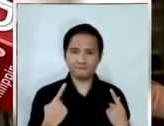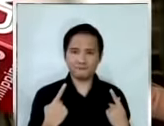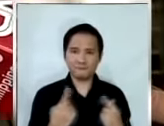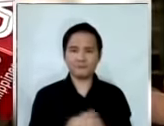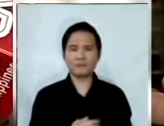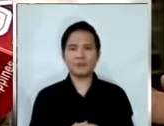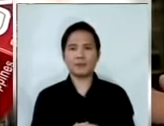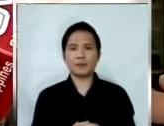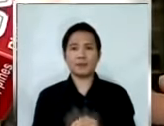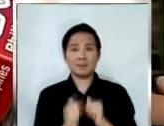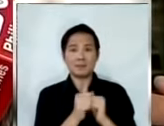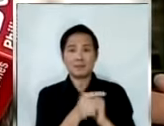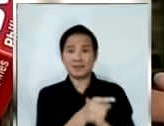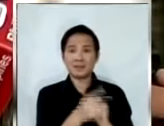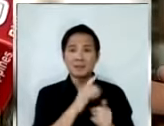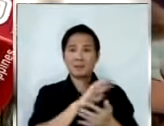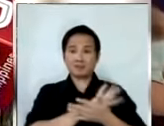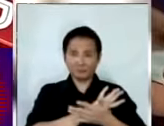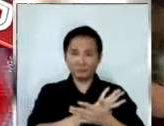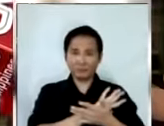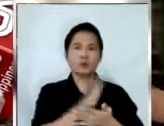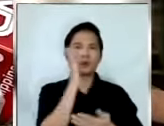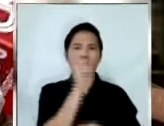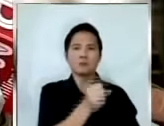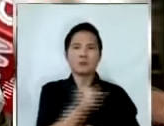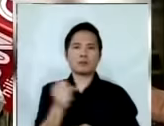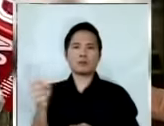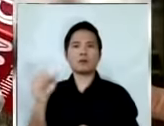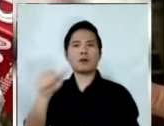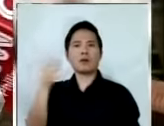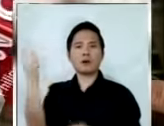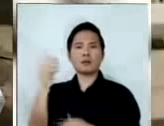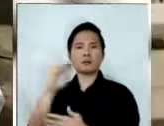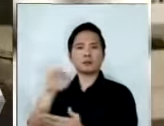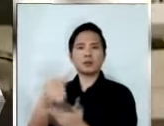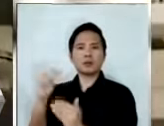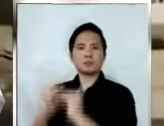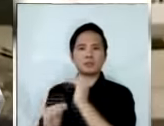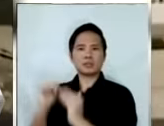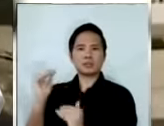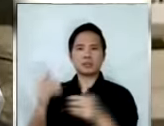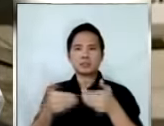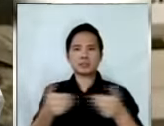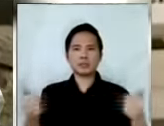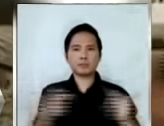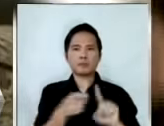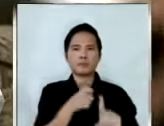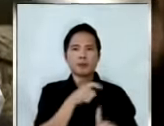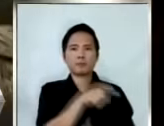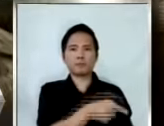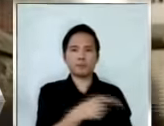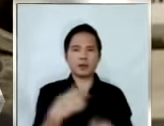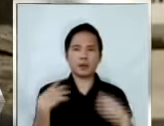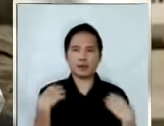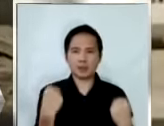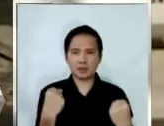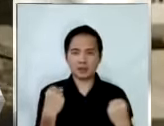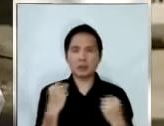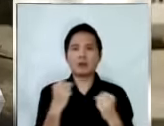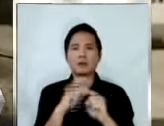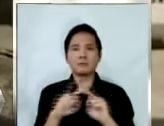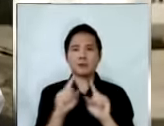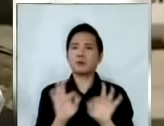dito sa quarantine area natin dito. Yung social distancing, yung hygiene ng